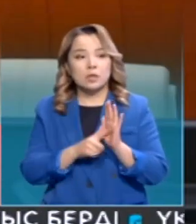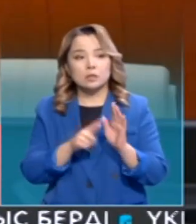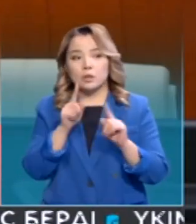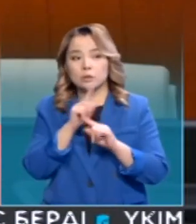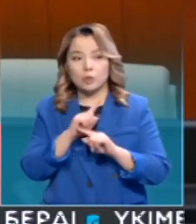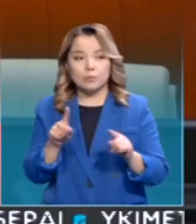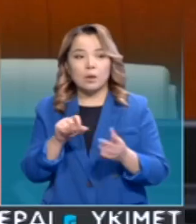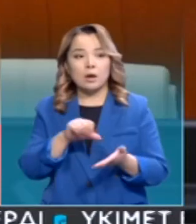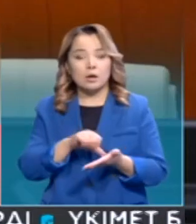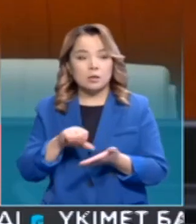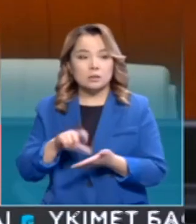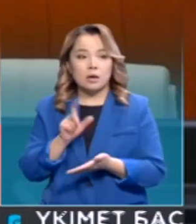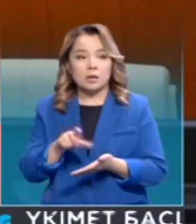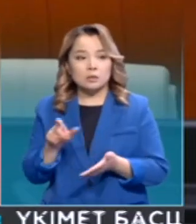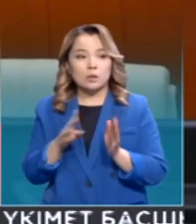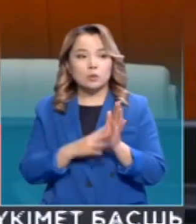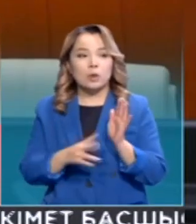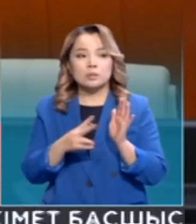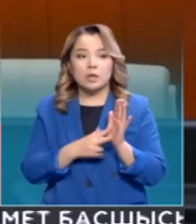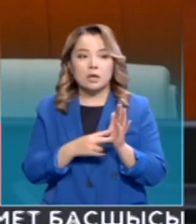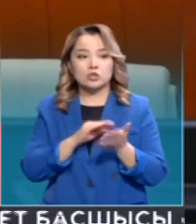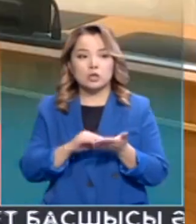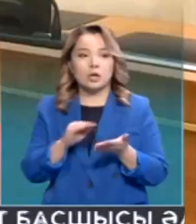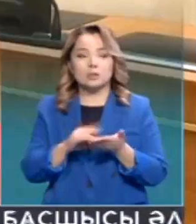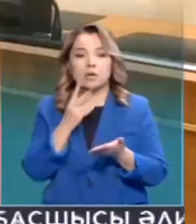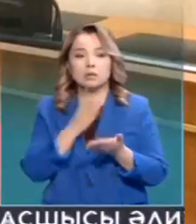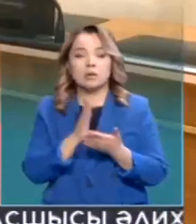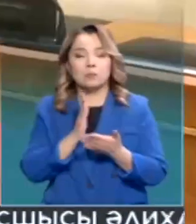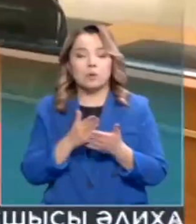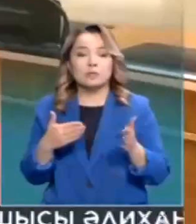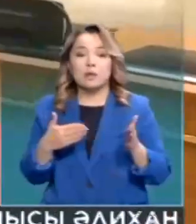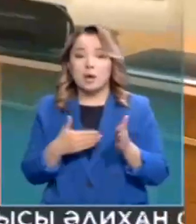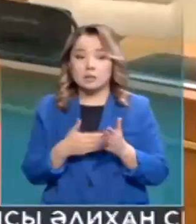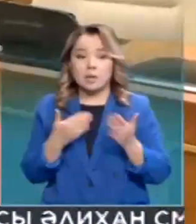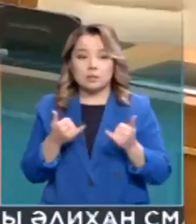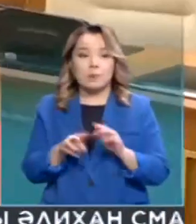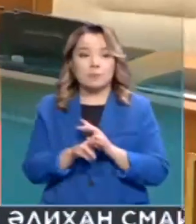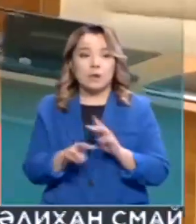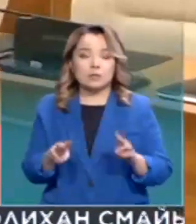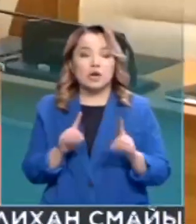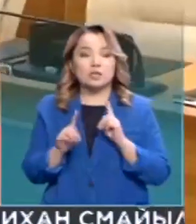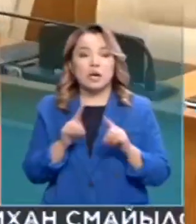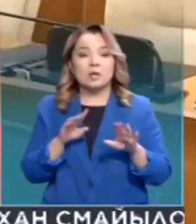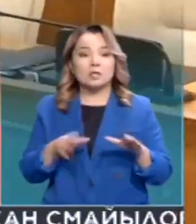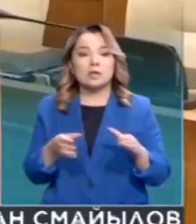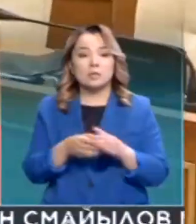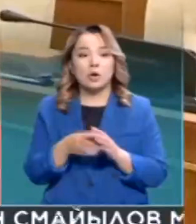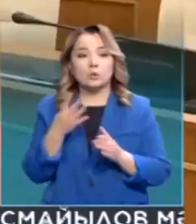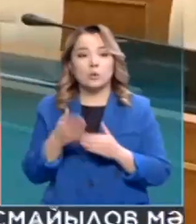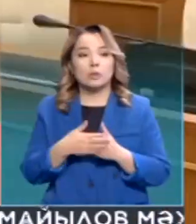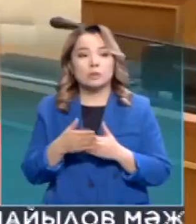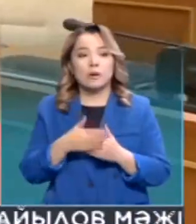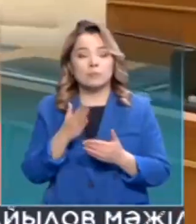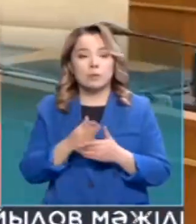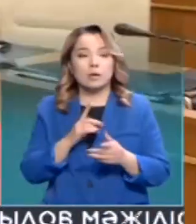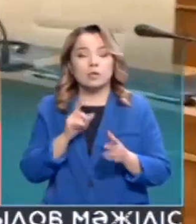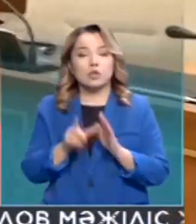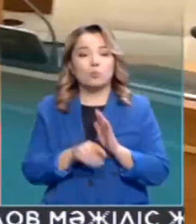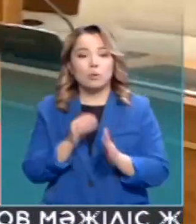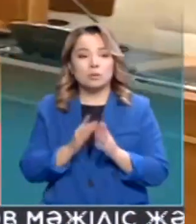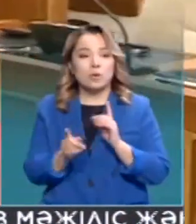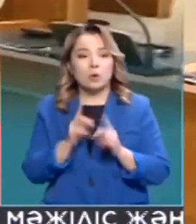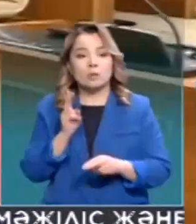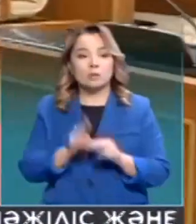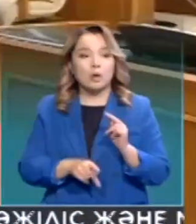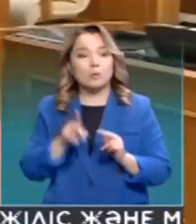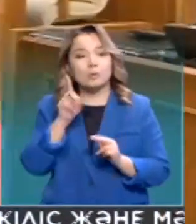орнына қатысып отырғандар 98 деп жазылады. Ал мәжіліс залында 4 есік бар. Депутаттар отырыс аяқталысымен